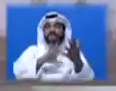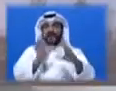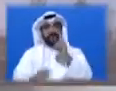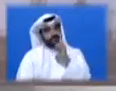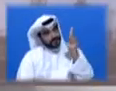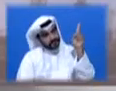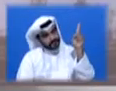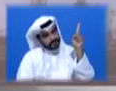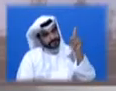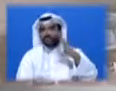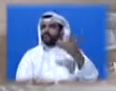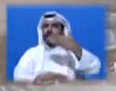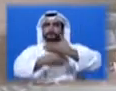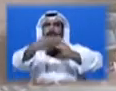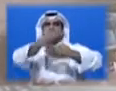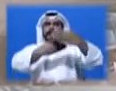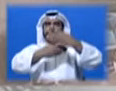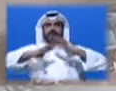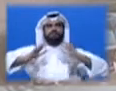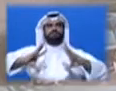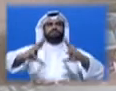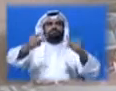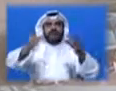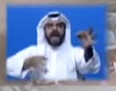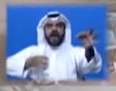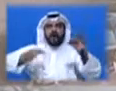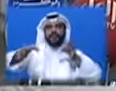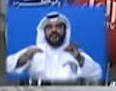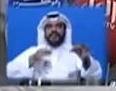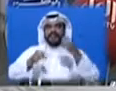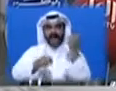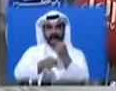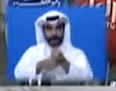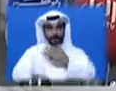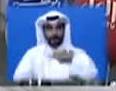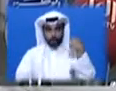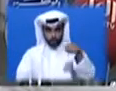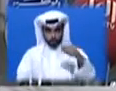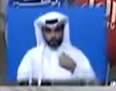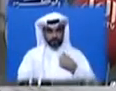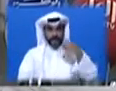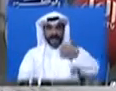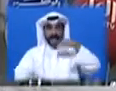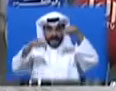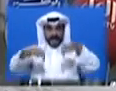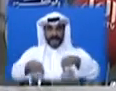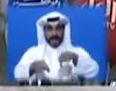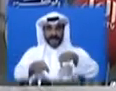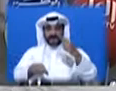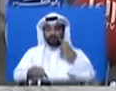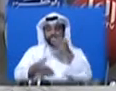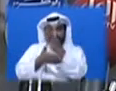التنمية إلى الأمام، وذلك ضمن خطة عمل الحكومة. احنا قسمنا هذه الإنجازات